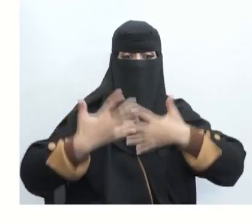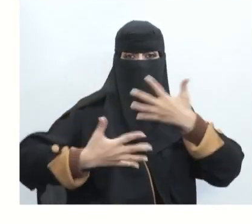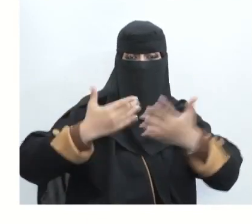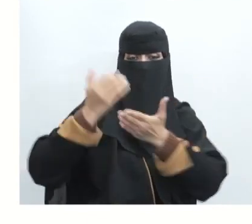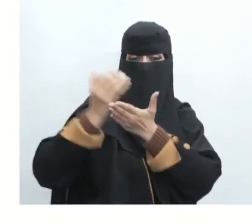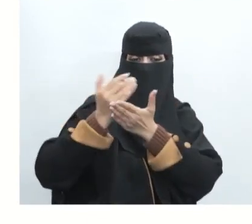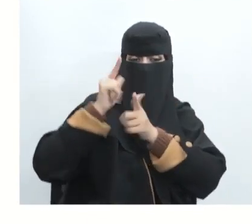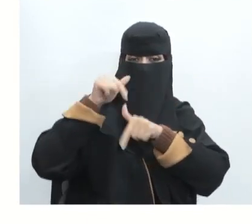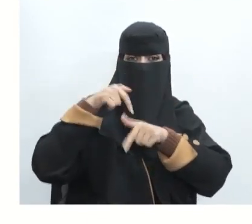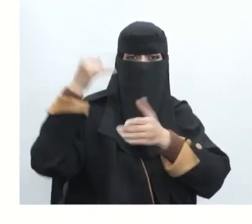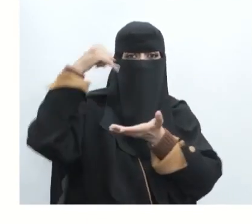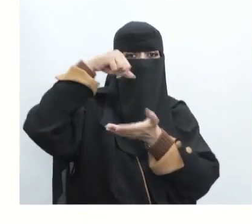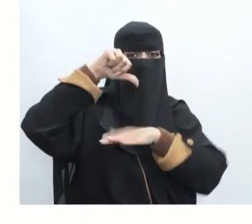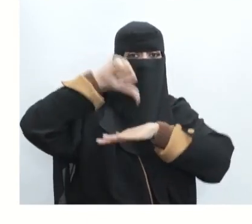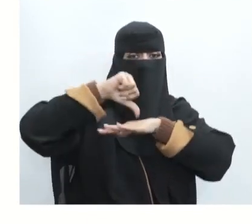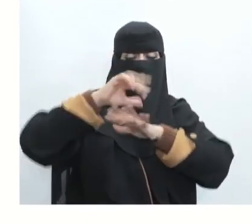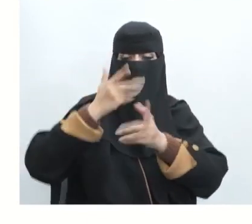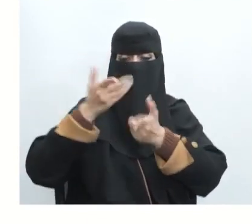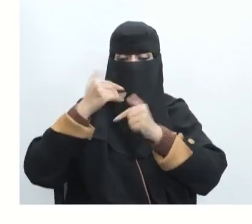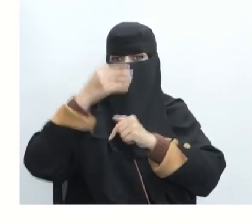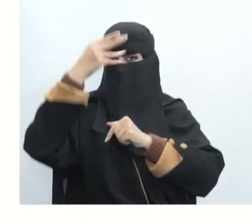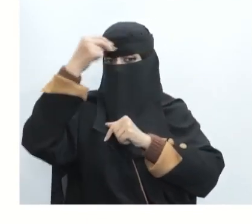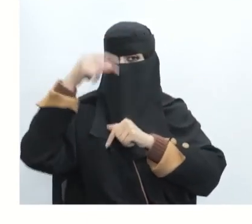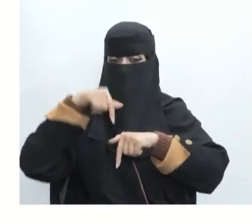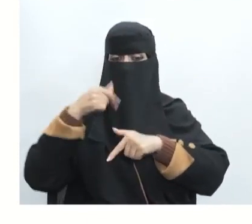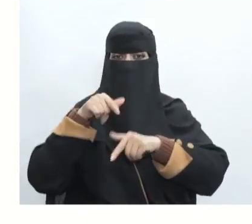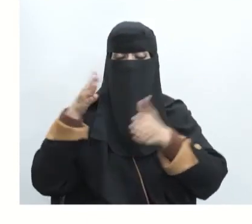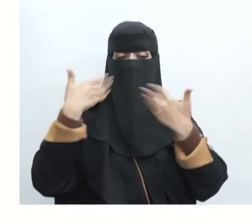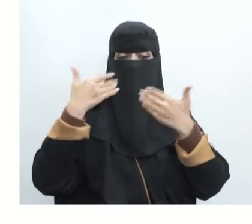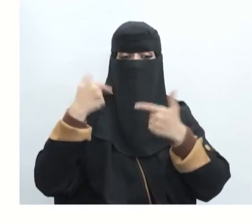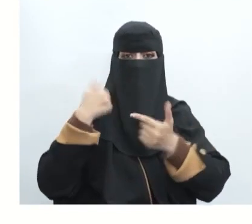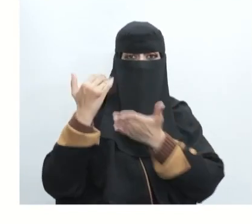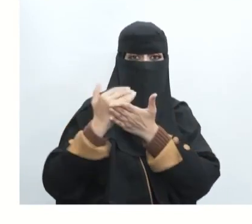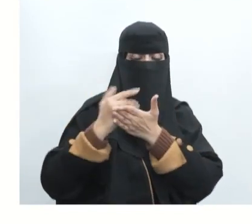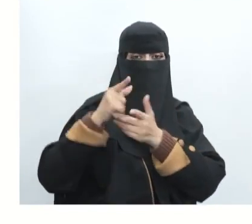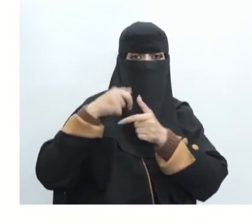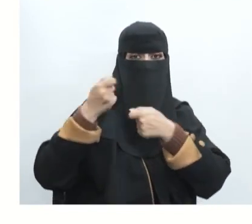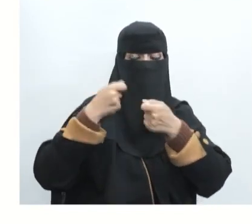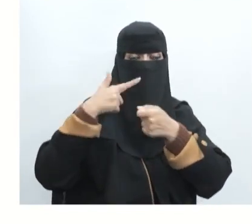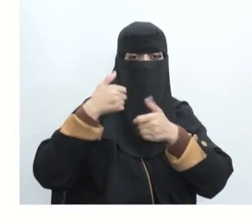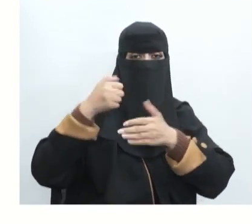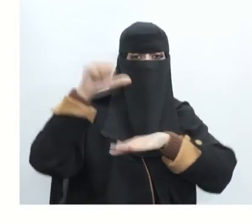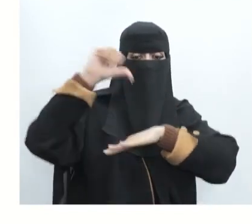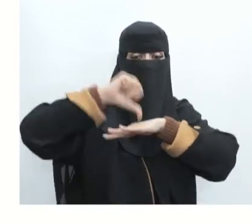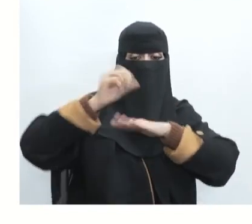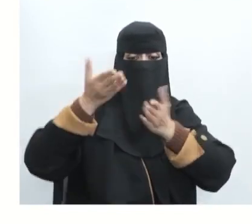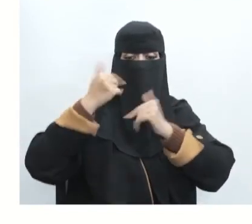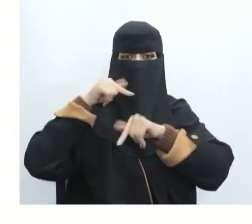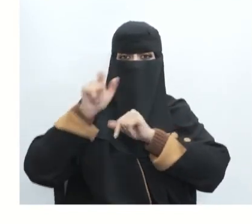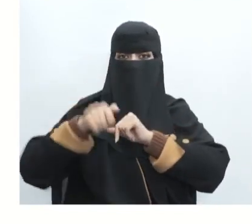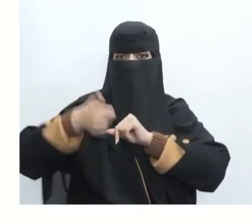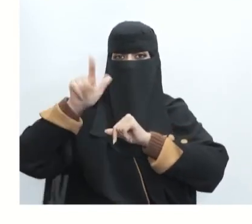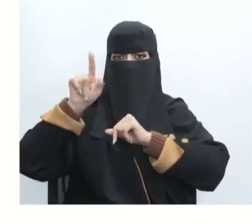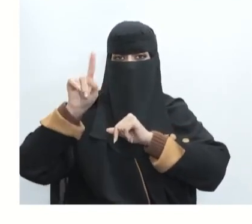الاقتصادي والعاصمه اندونيسيا ايضا المناخ النشاط الاقتصادي العاصمه ايضا